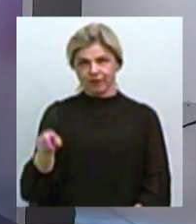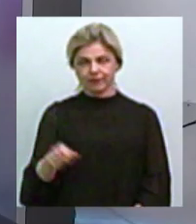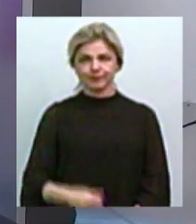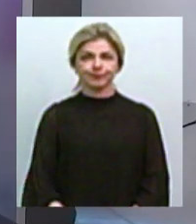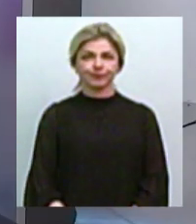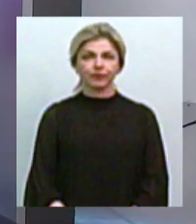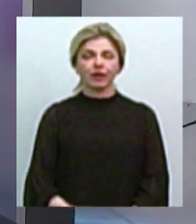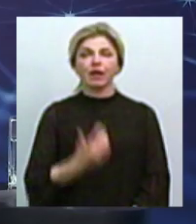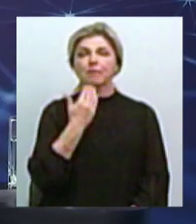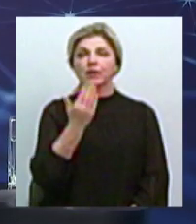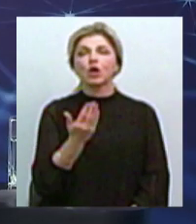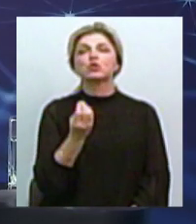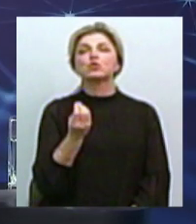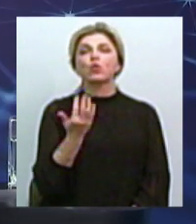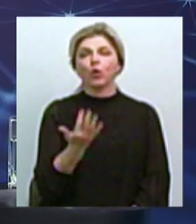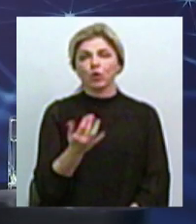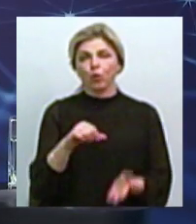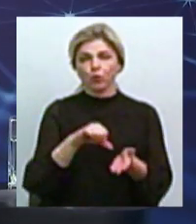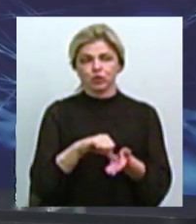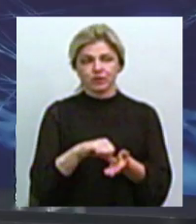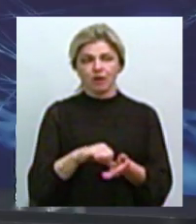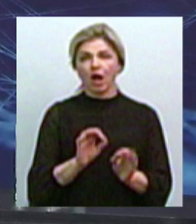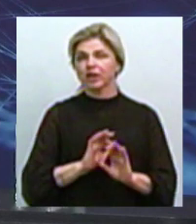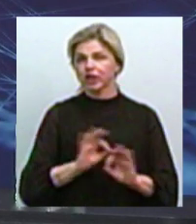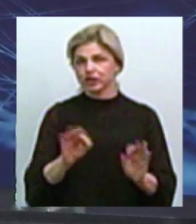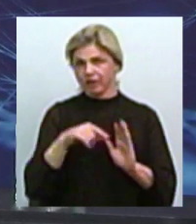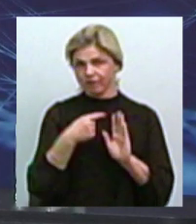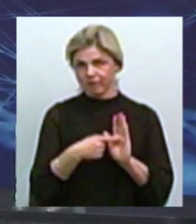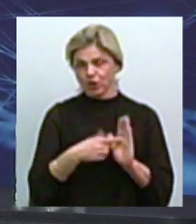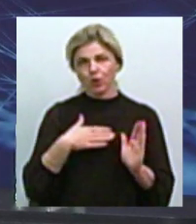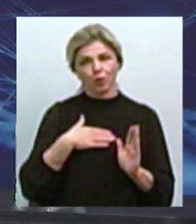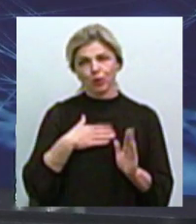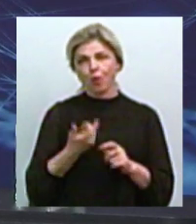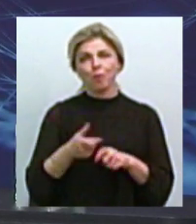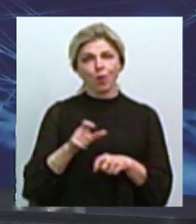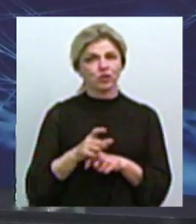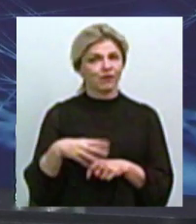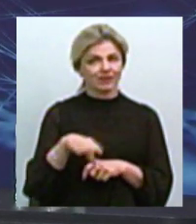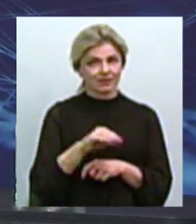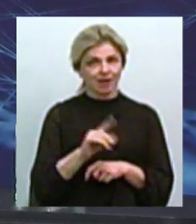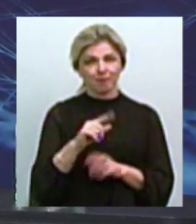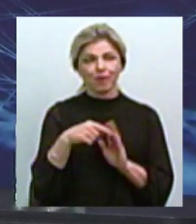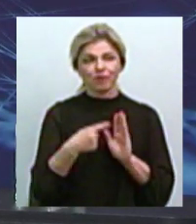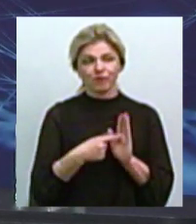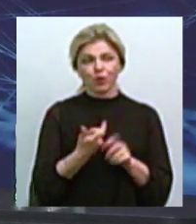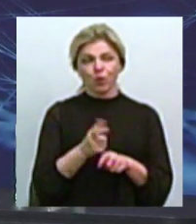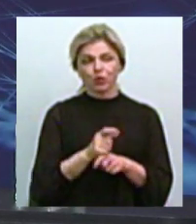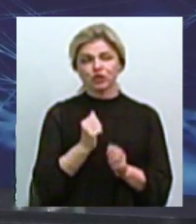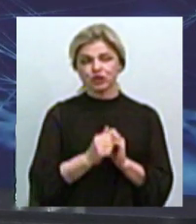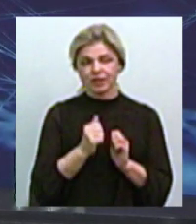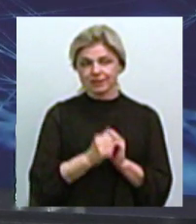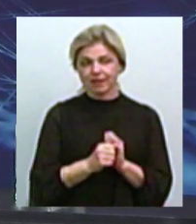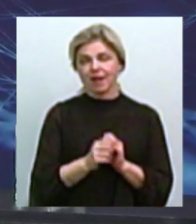а сколько коштует участь у проекта? Отличный вопрос, знаете, люблю его больше всех. Почему? Потому что его задают очень часто. Это второй